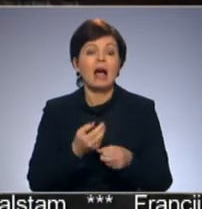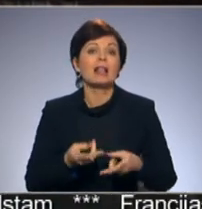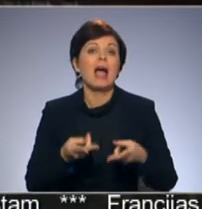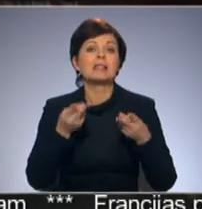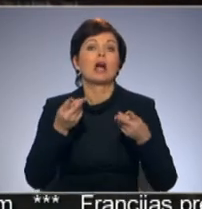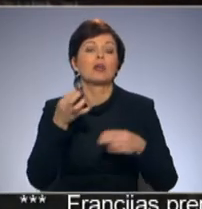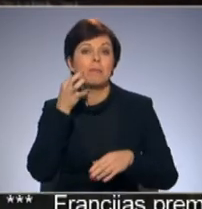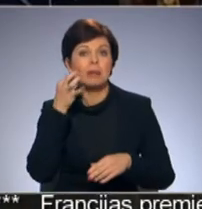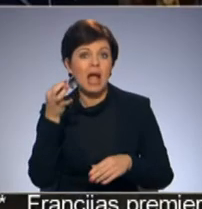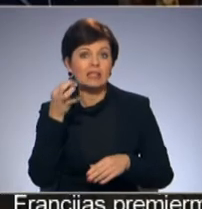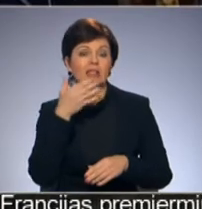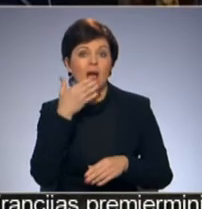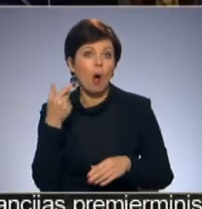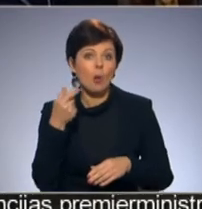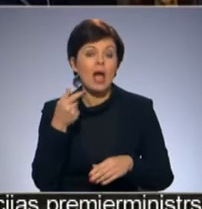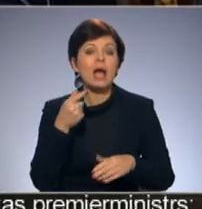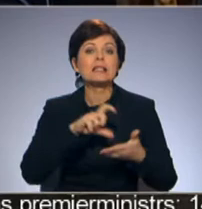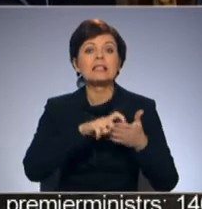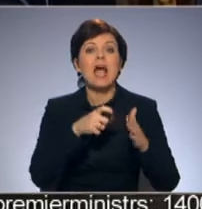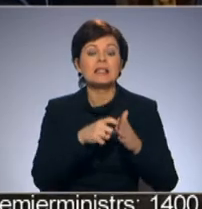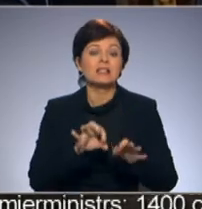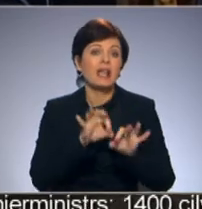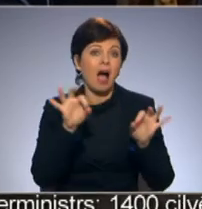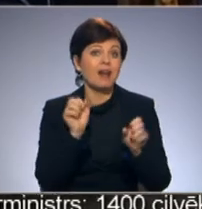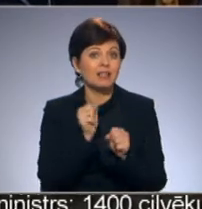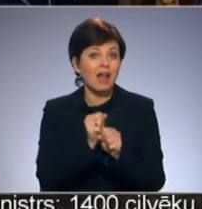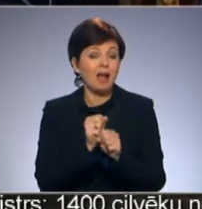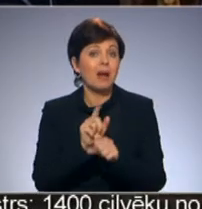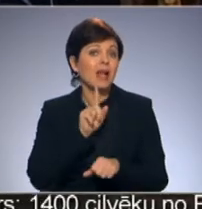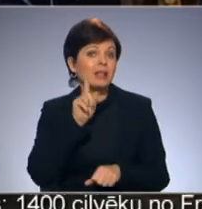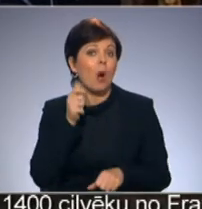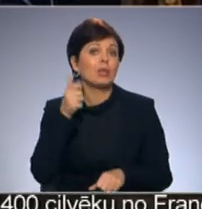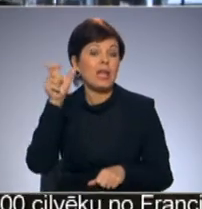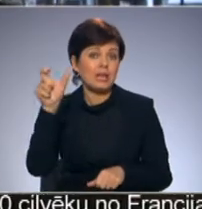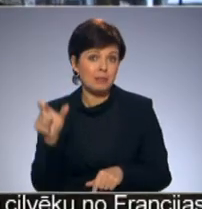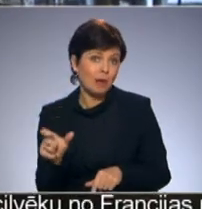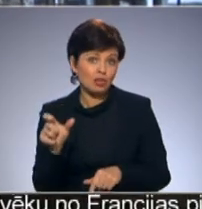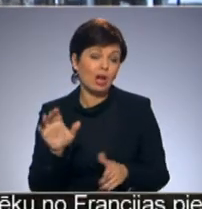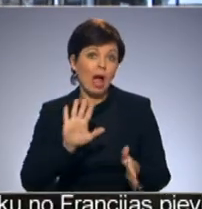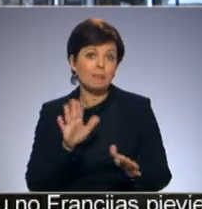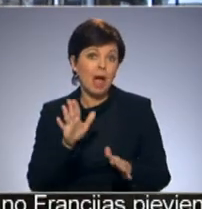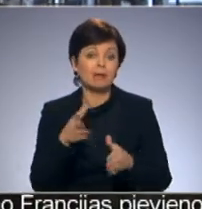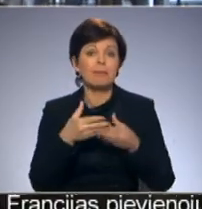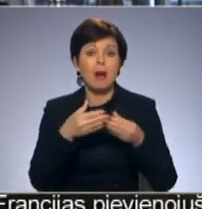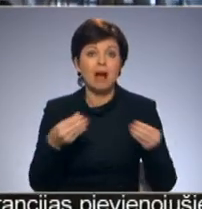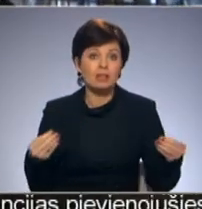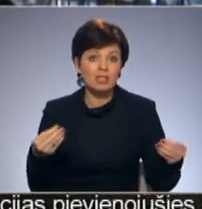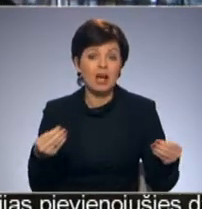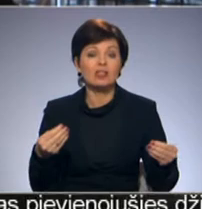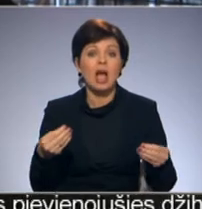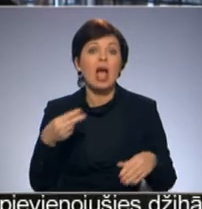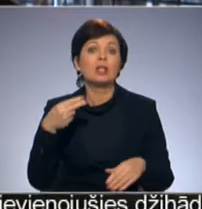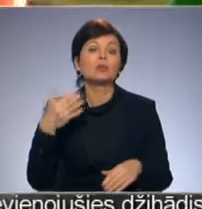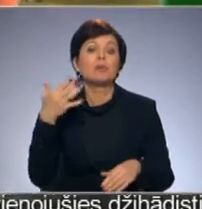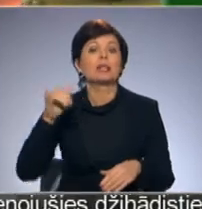pagaidām precīzi nav zināms, kad šis cehs uzsāks darbu. Pēc jaunā īpašnieka izteiktajām prognozēm pavasarī. Vēlmetavs cehs